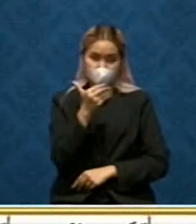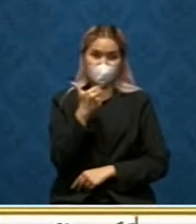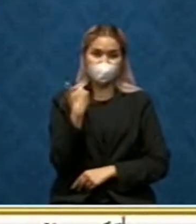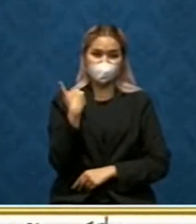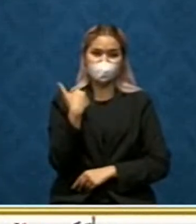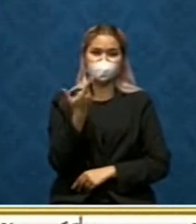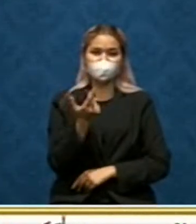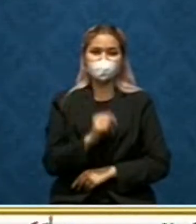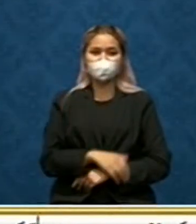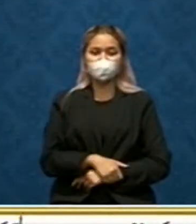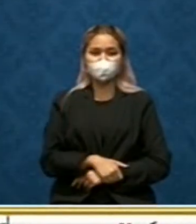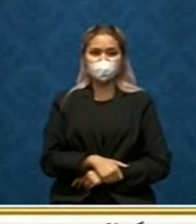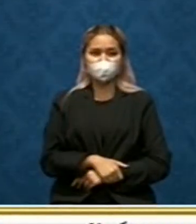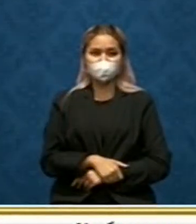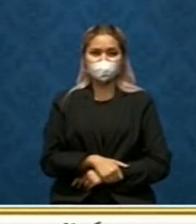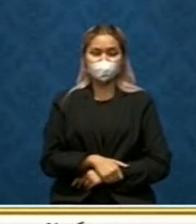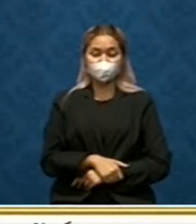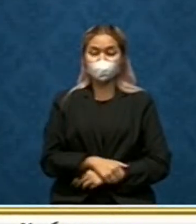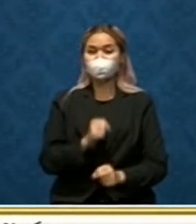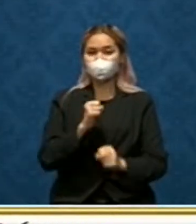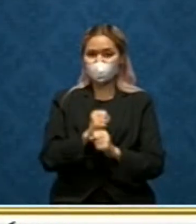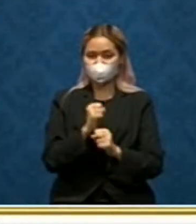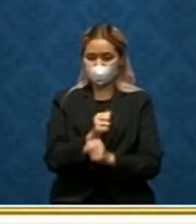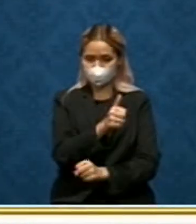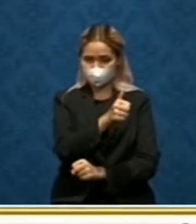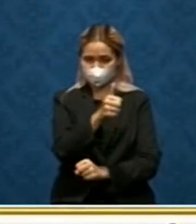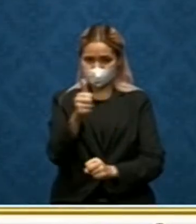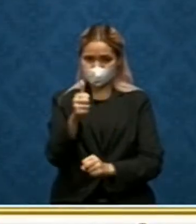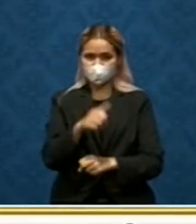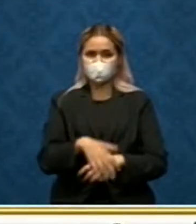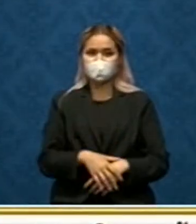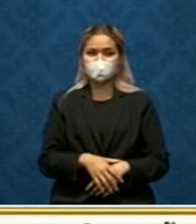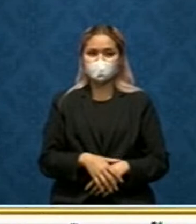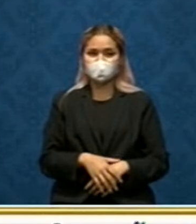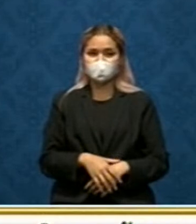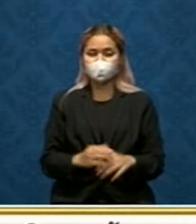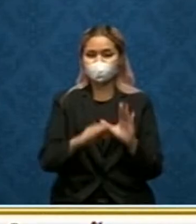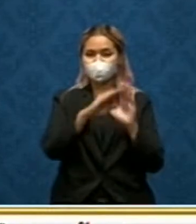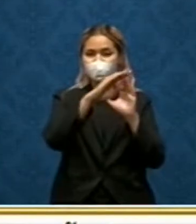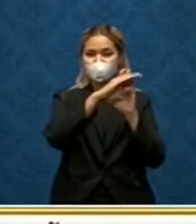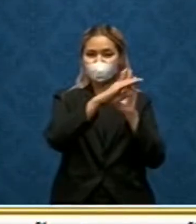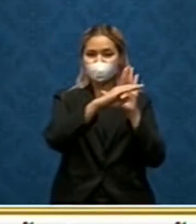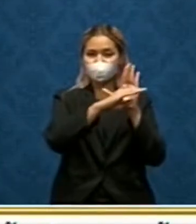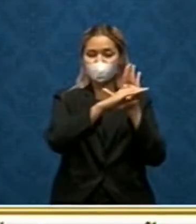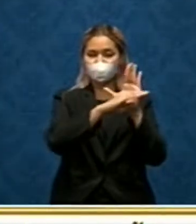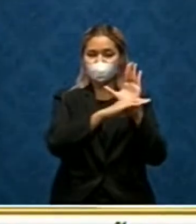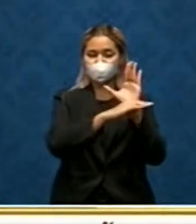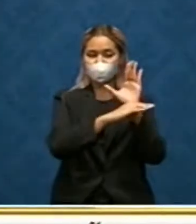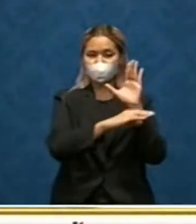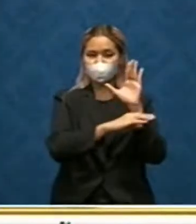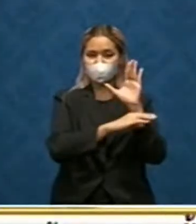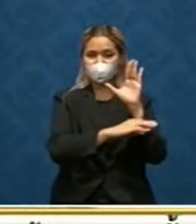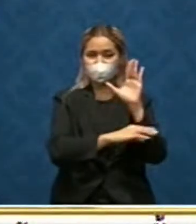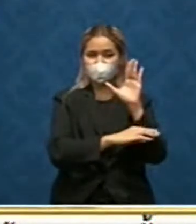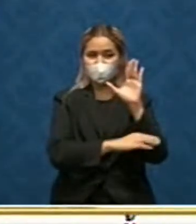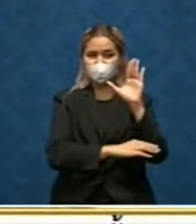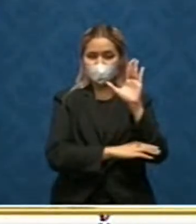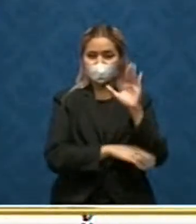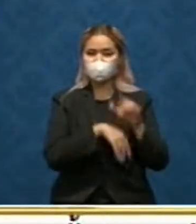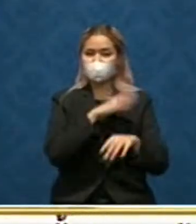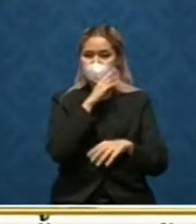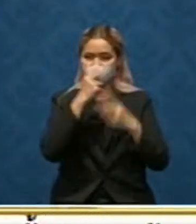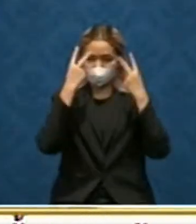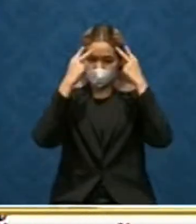ศ่สัญญาณดีนะ เพรฉั้ เราดับลองลมาทีนี้เจอนายกเอากริงผมว่ ไม่กล้า